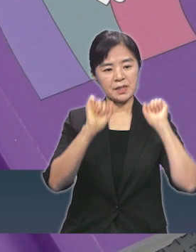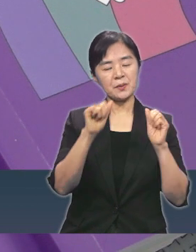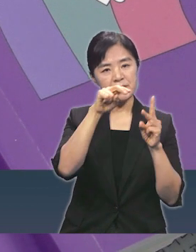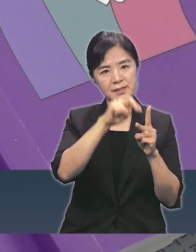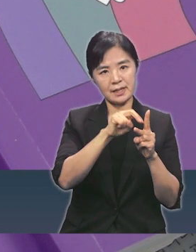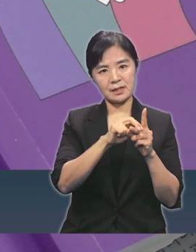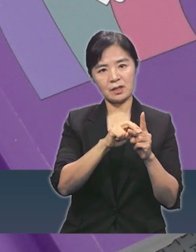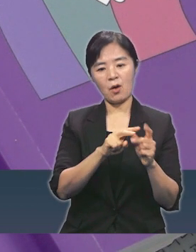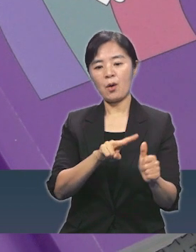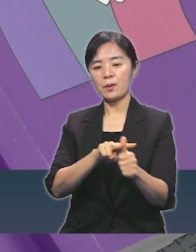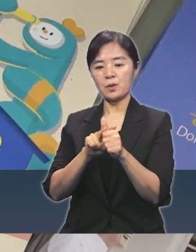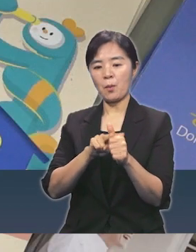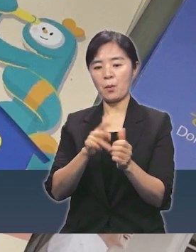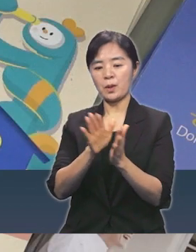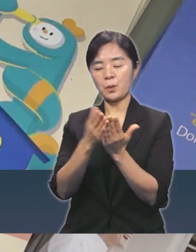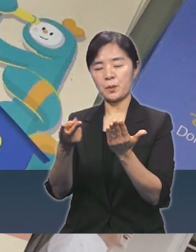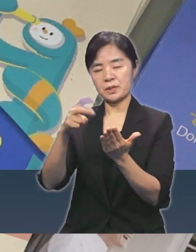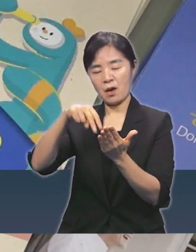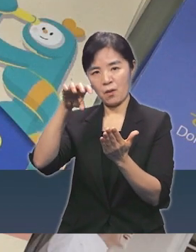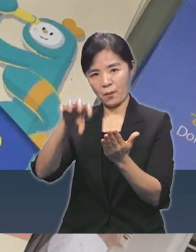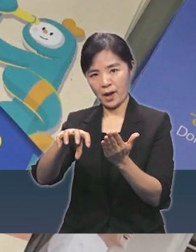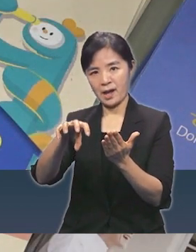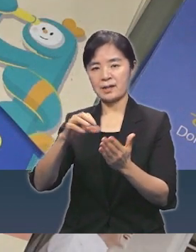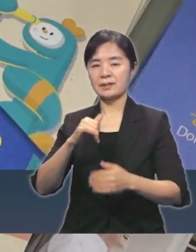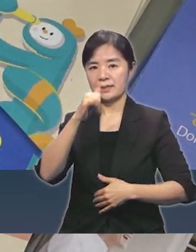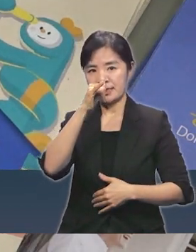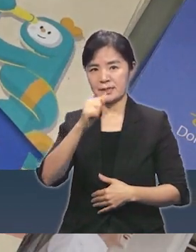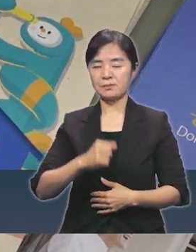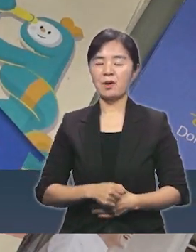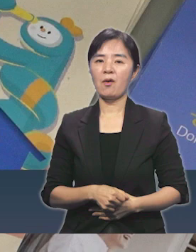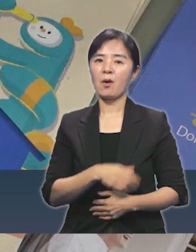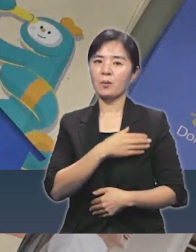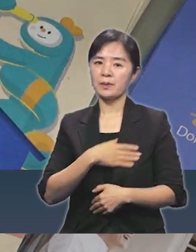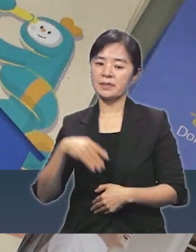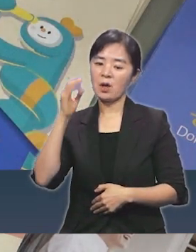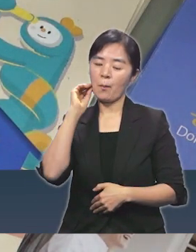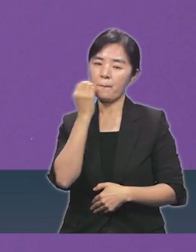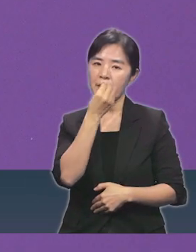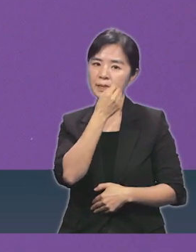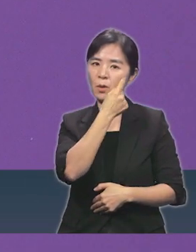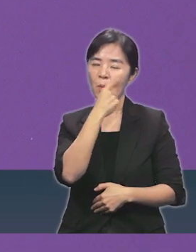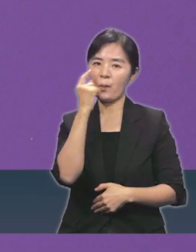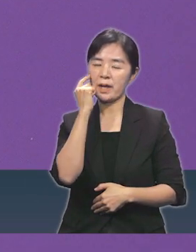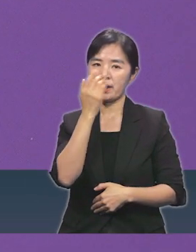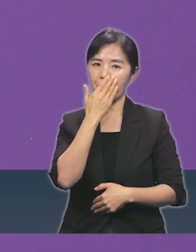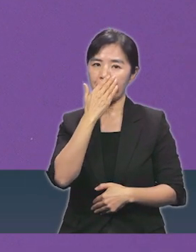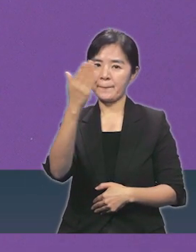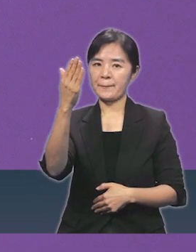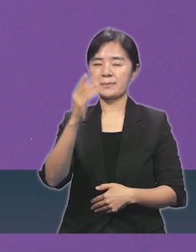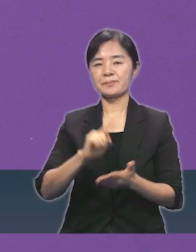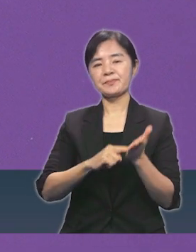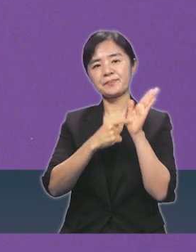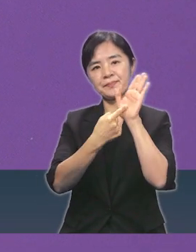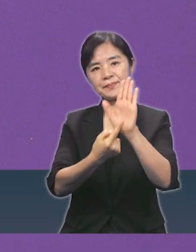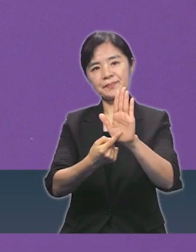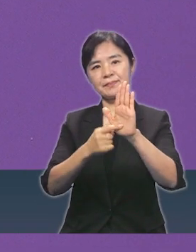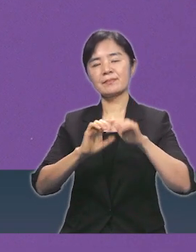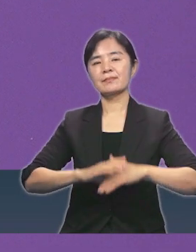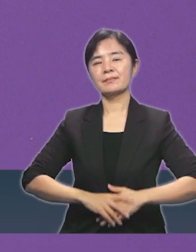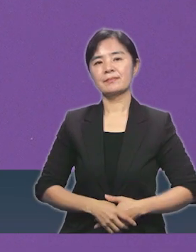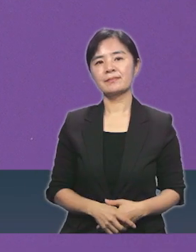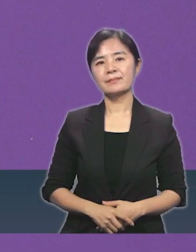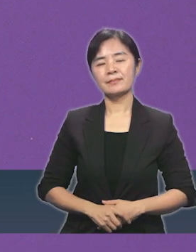정보화 도서관 배봉산 숲속 도서관 등에 비치 됐으며 구 누리집을 통해서도 확인할 수